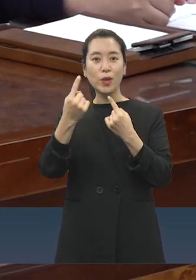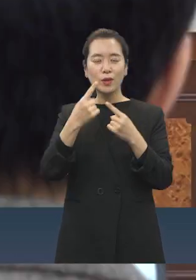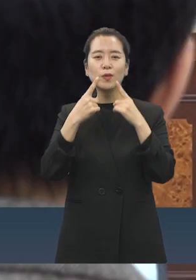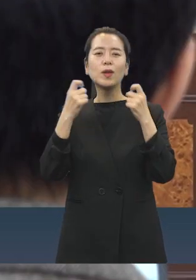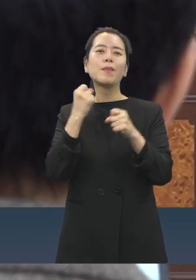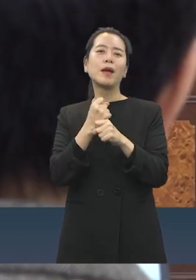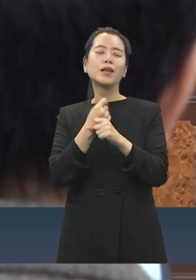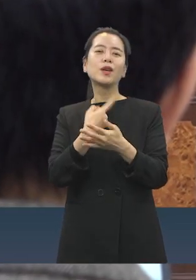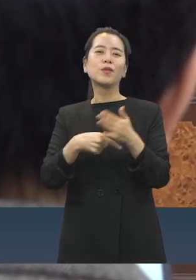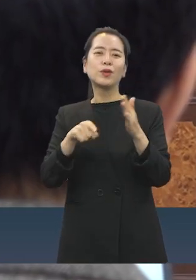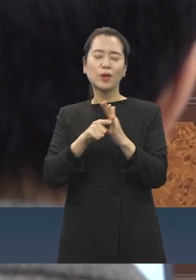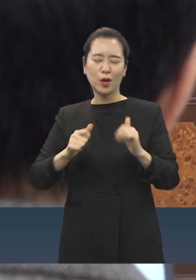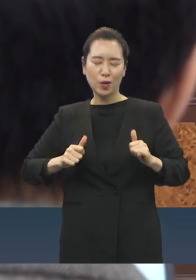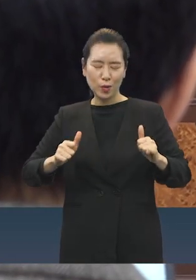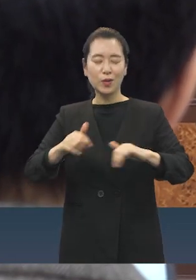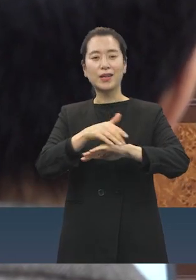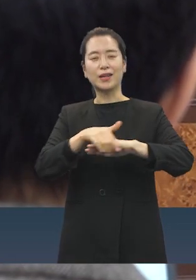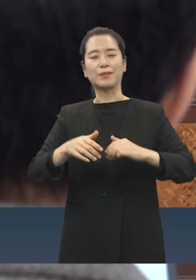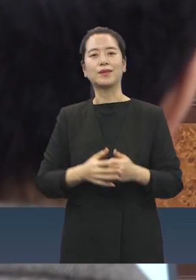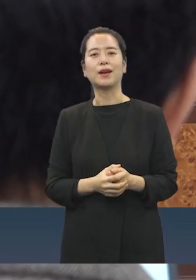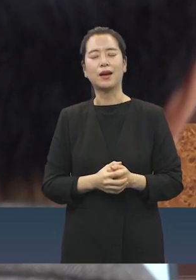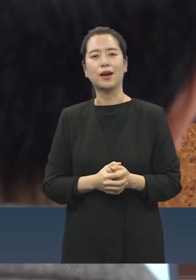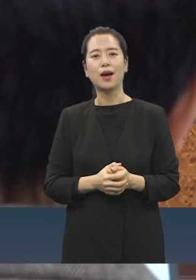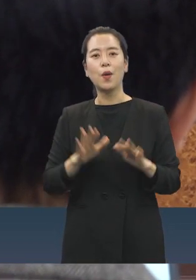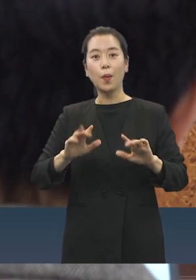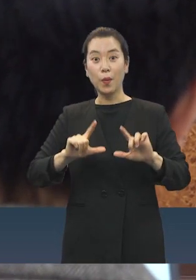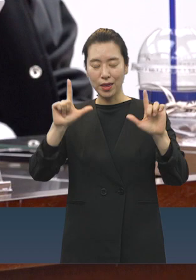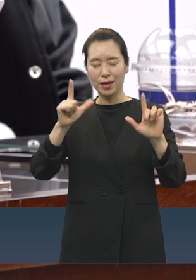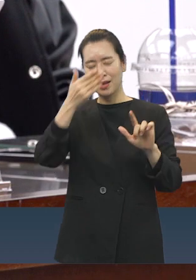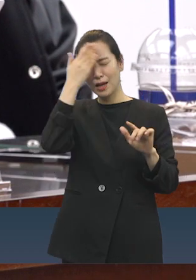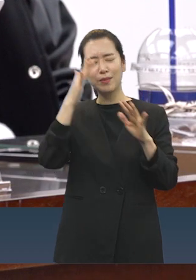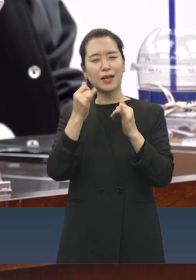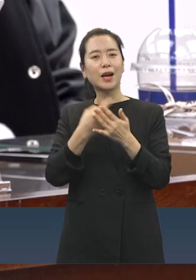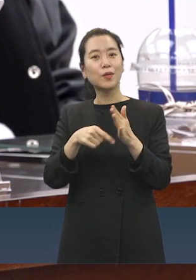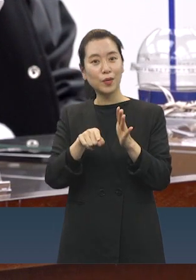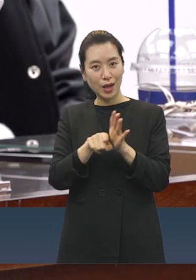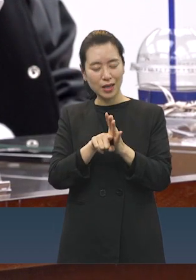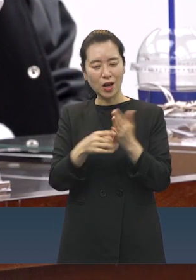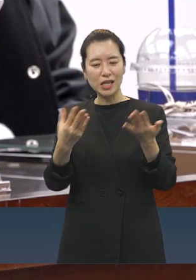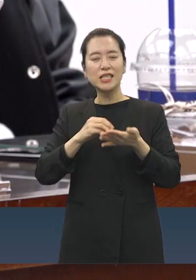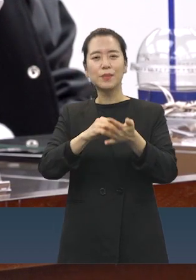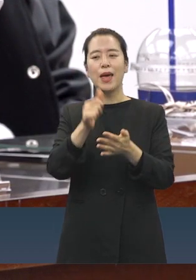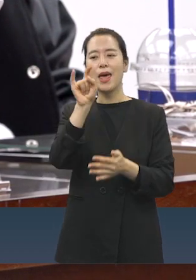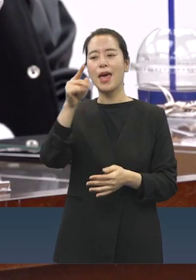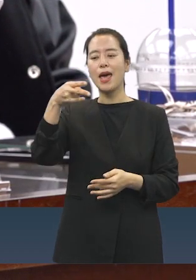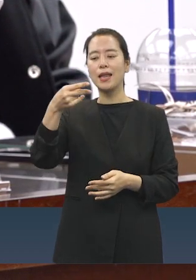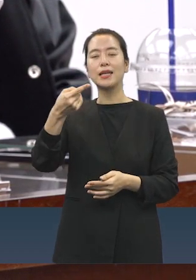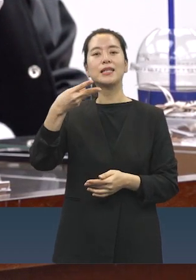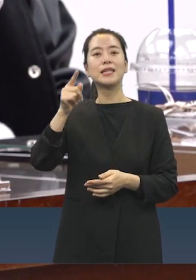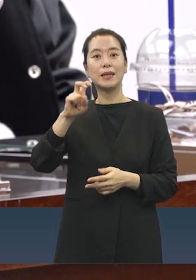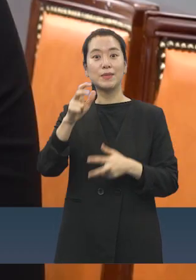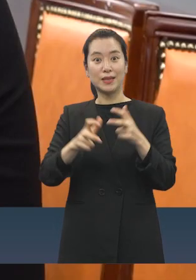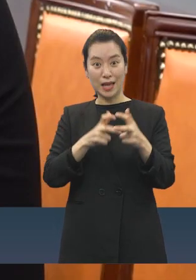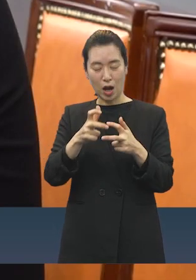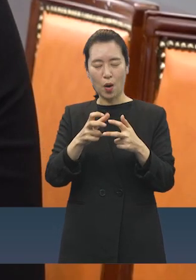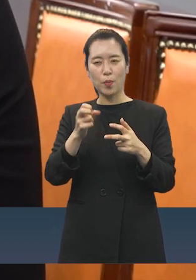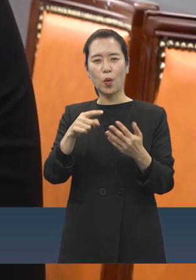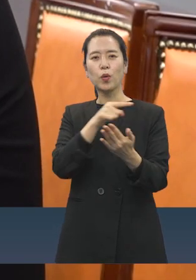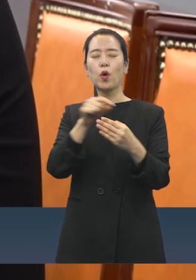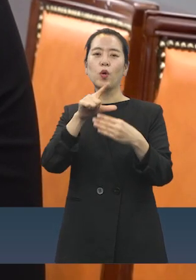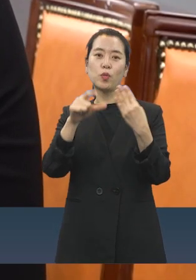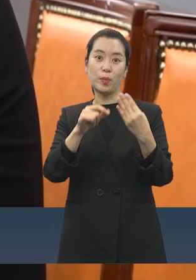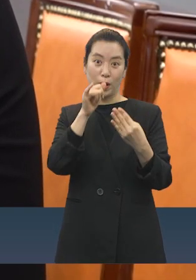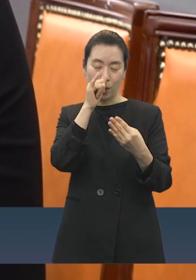예정입니다 올해 동대문구는 청년들을 대상으로 청년취업 해드림 사업 청년 취창업 아카데미 사업